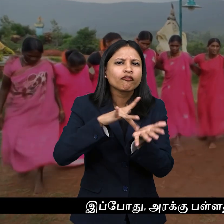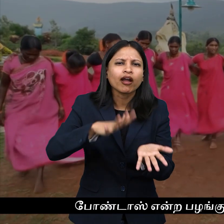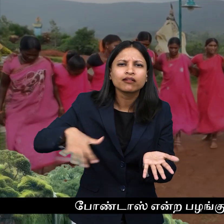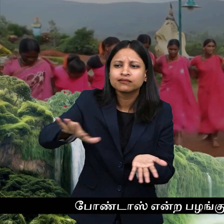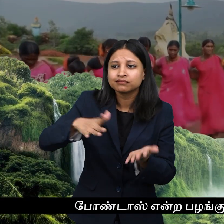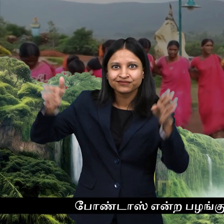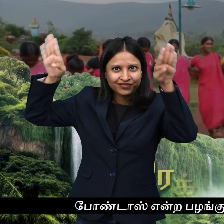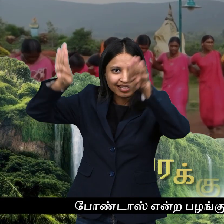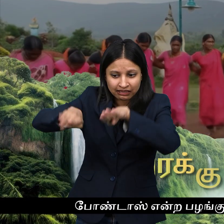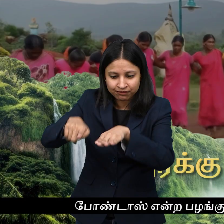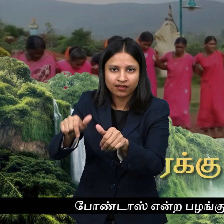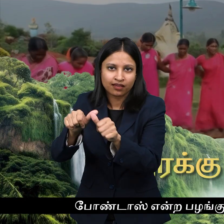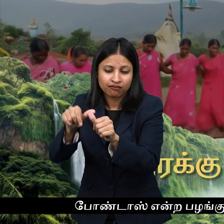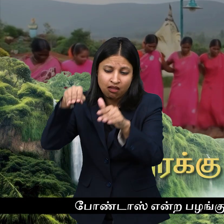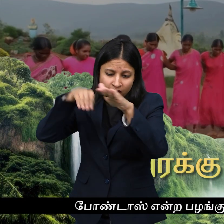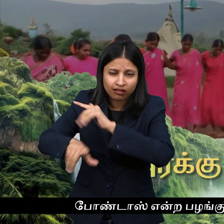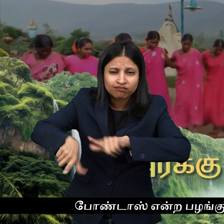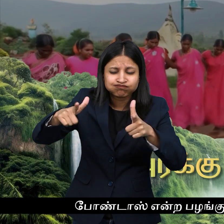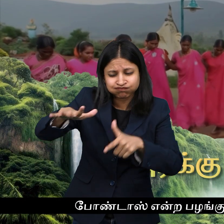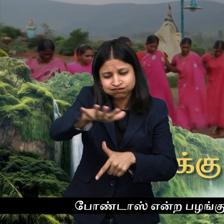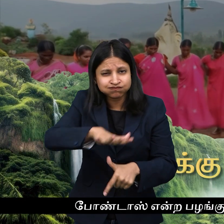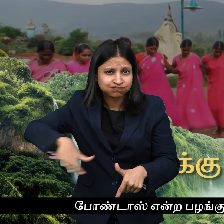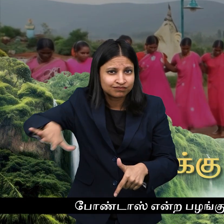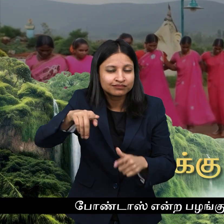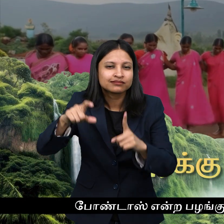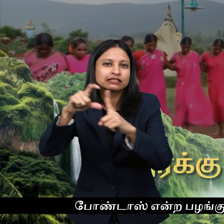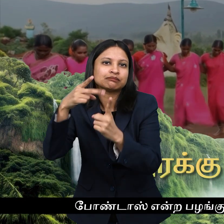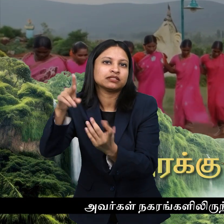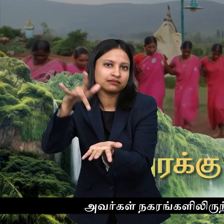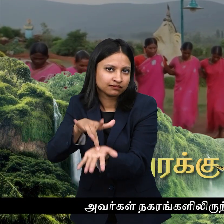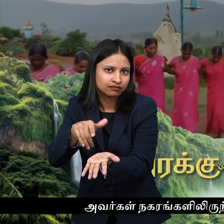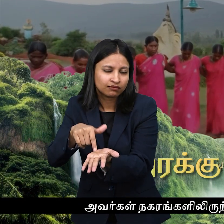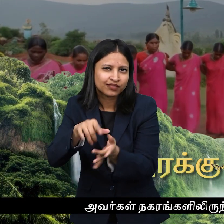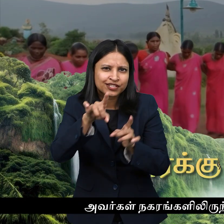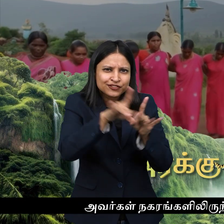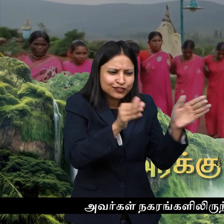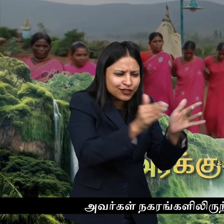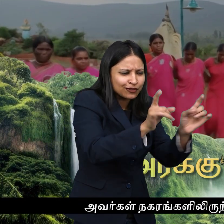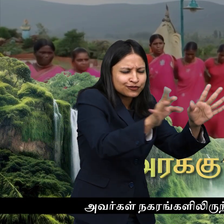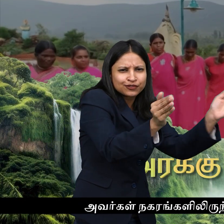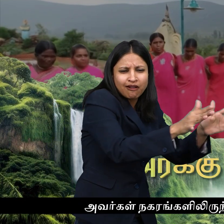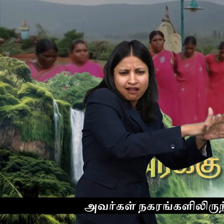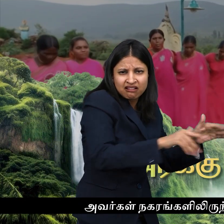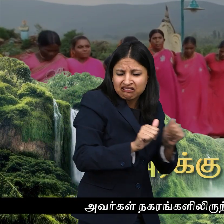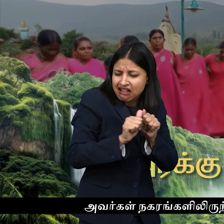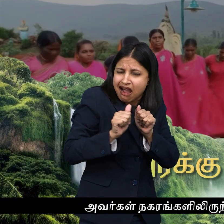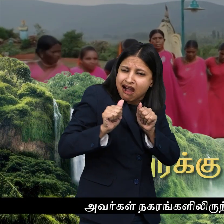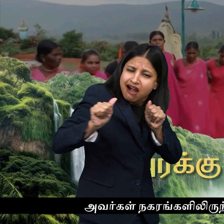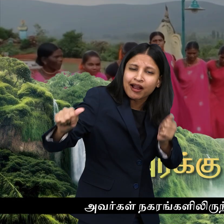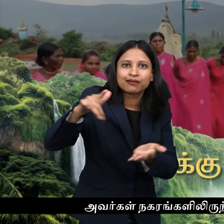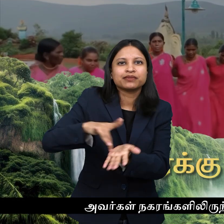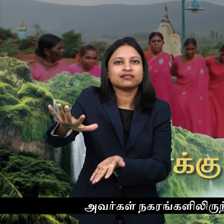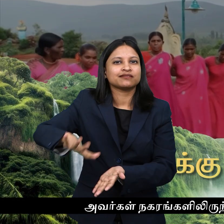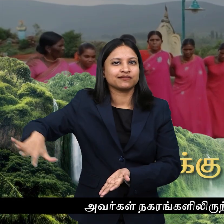வாழும் போண்டாஸ் என்ற பழங்குடியினரை பற்றி அறிந்து கொள்வோம். அவர்கள் நகரங்களில் இருந்து